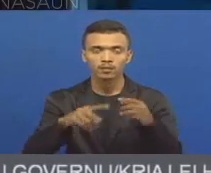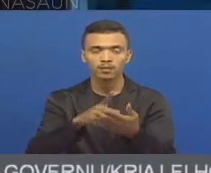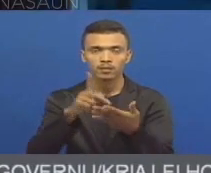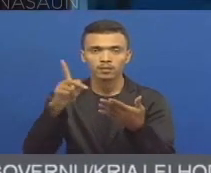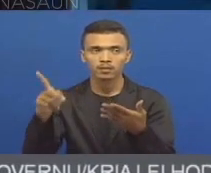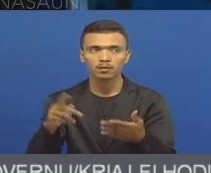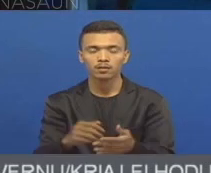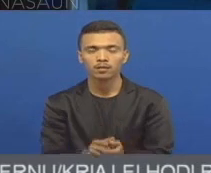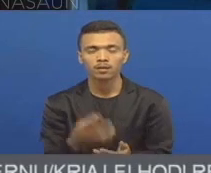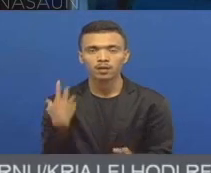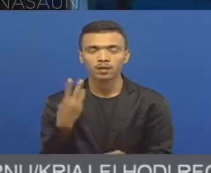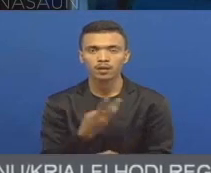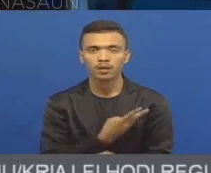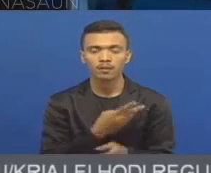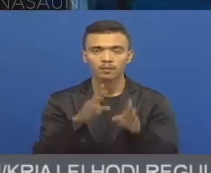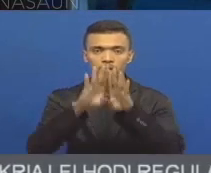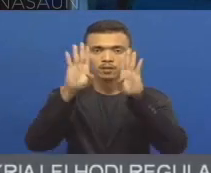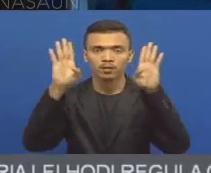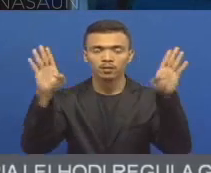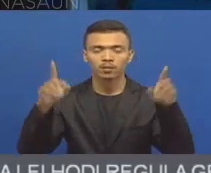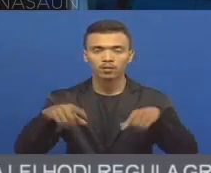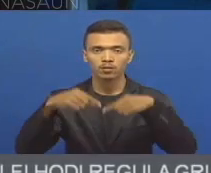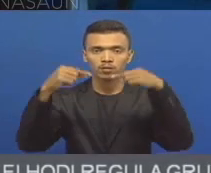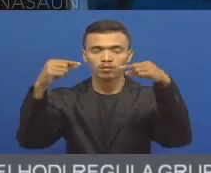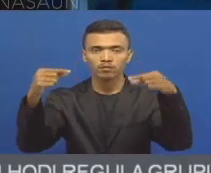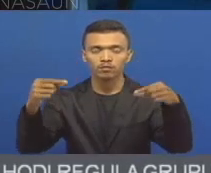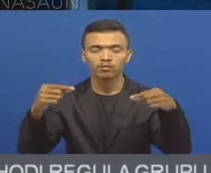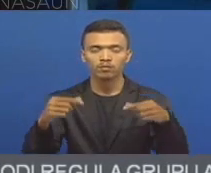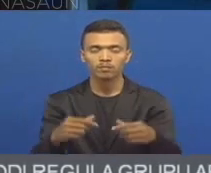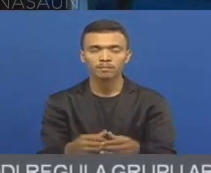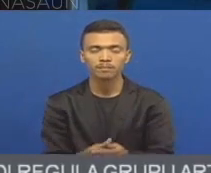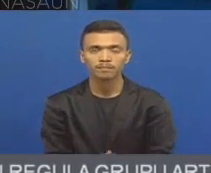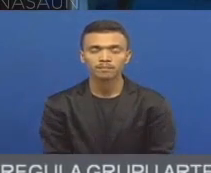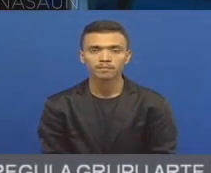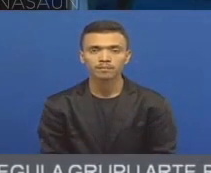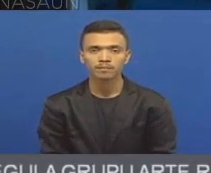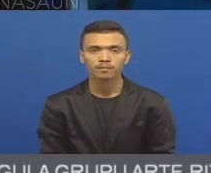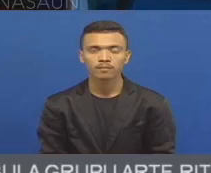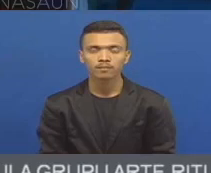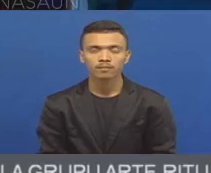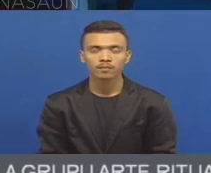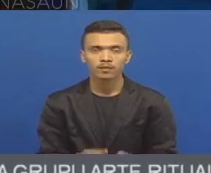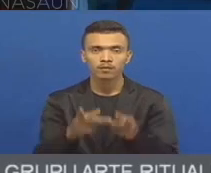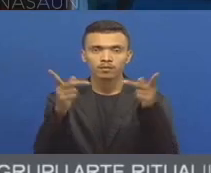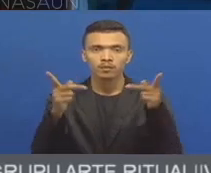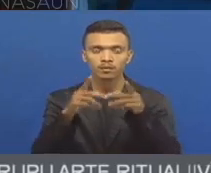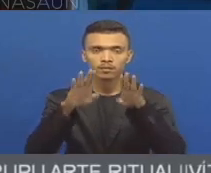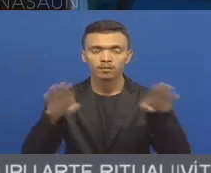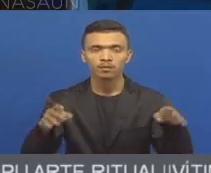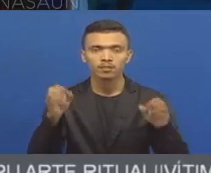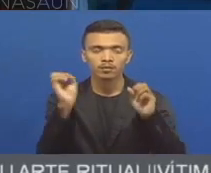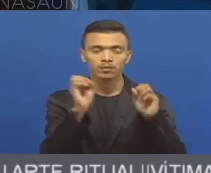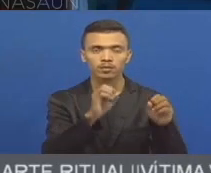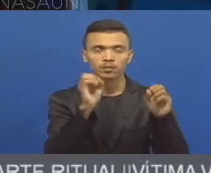sira amemos lo que fornese nua bala bala bari katu sira belu si kela